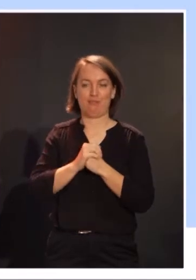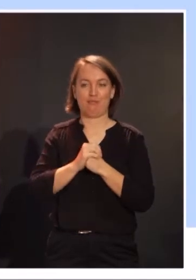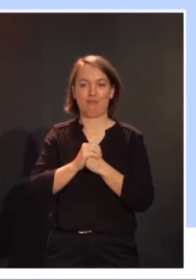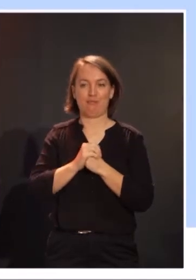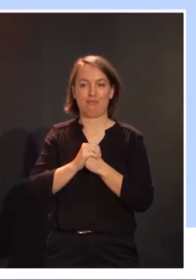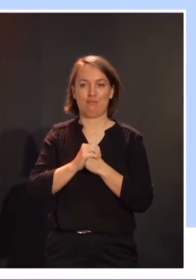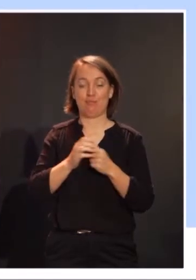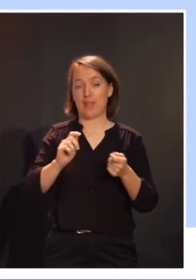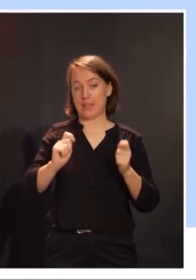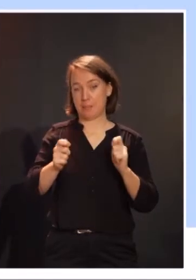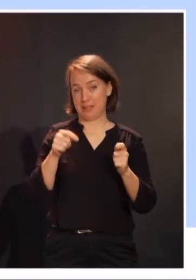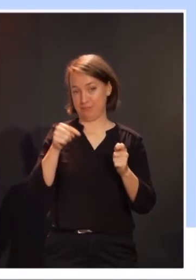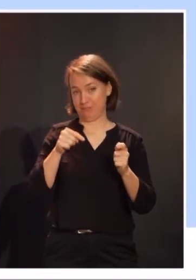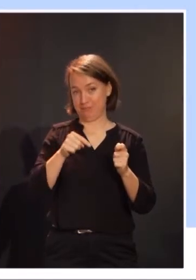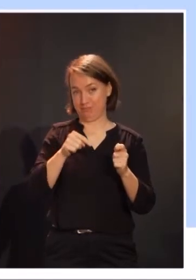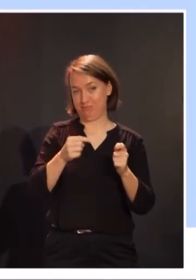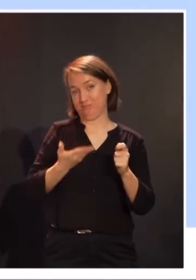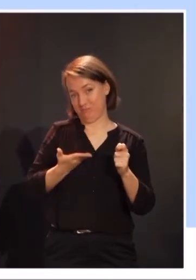plutôt un outil tablette.